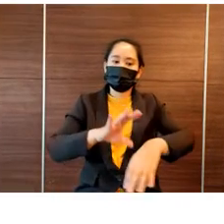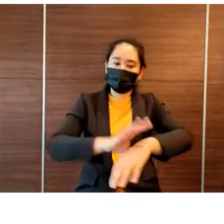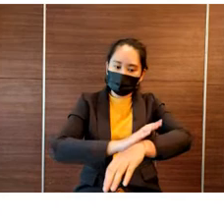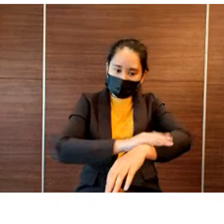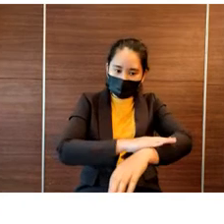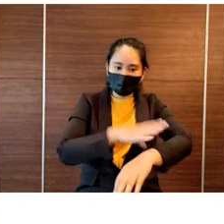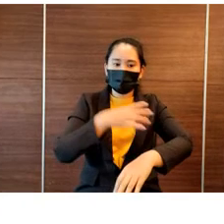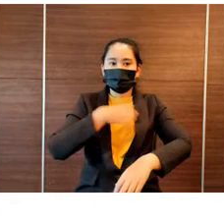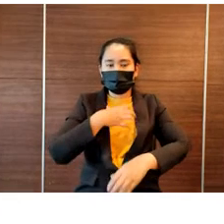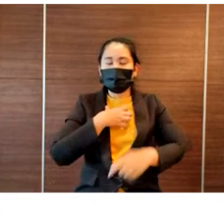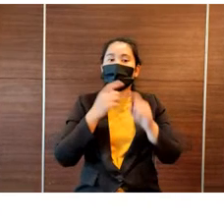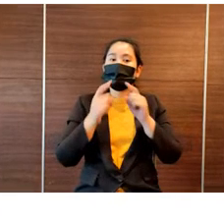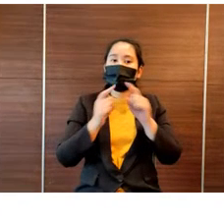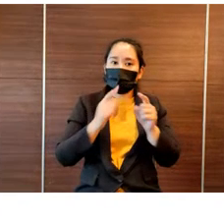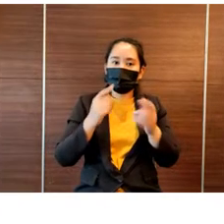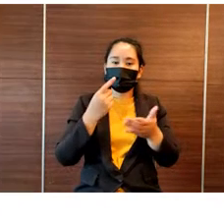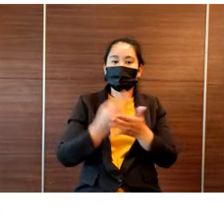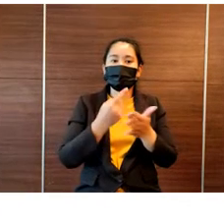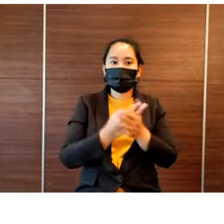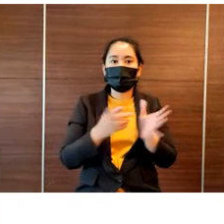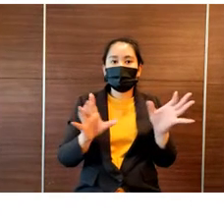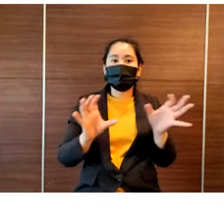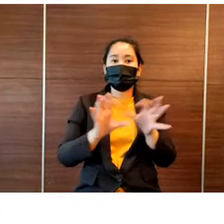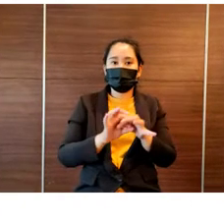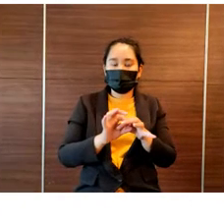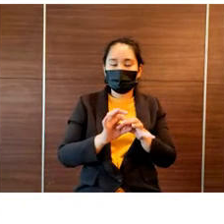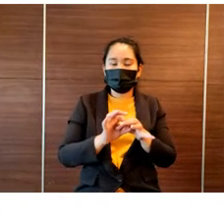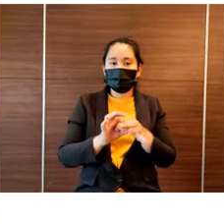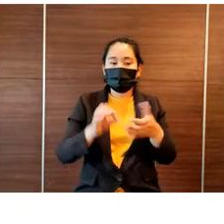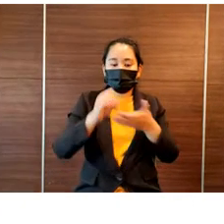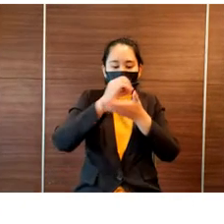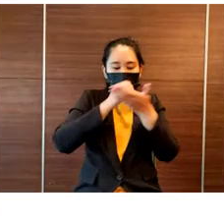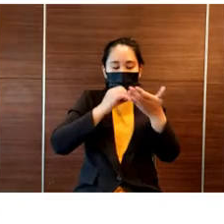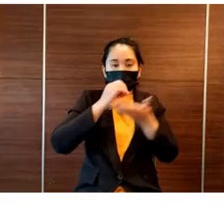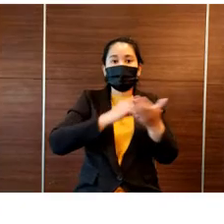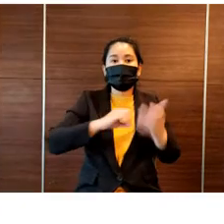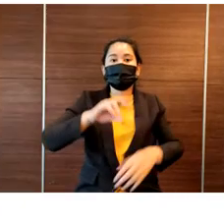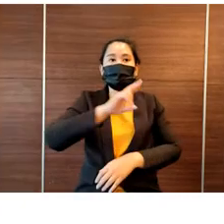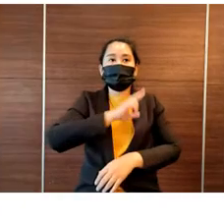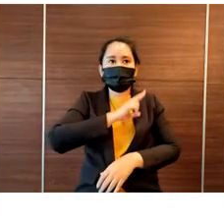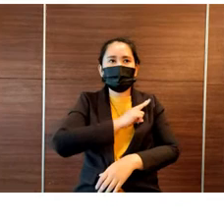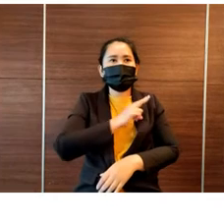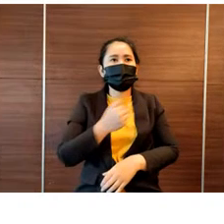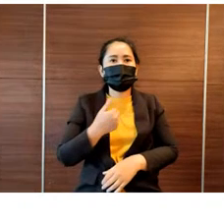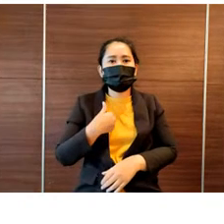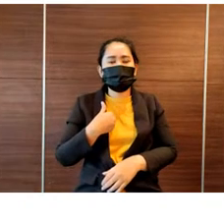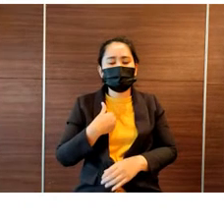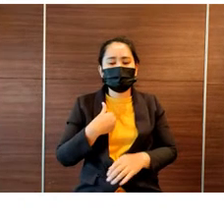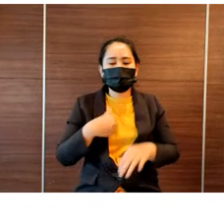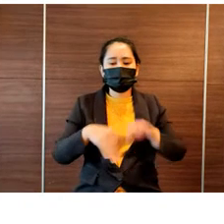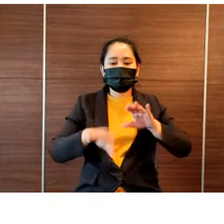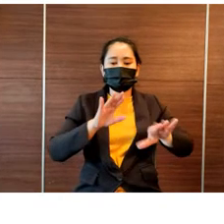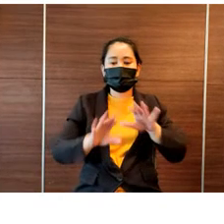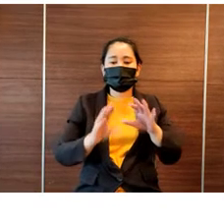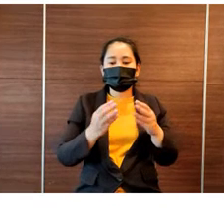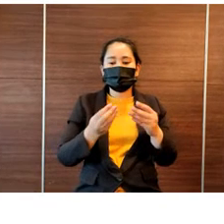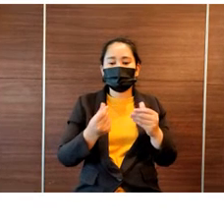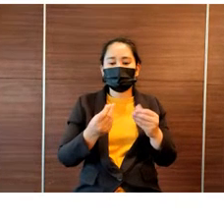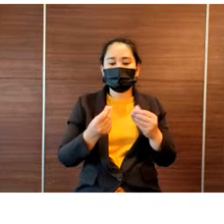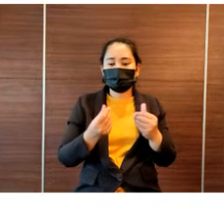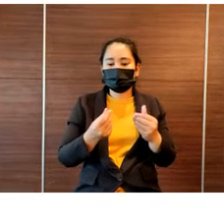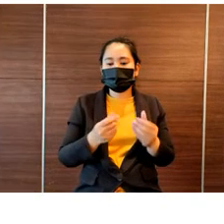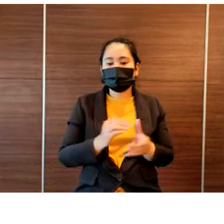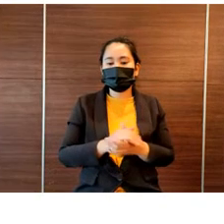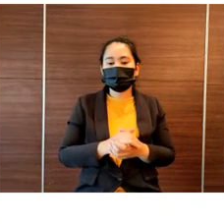นะคะแล้วก็มาเข้ามาปรึกษาในเรื่องของการใช้ยาของตัวเองเนี่ยมันมีสักประมาณเยอะไหมคะแล้วก็เ